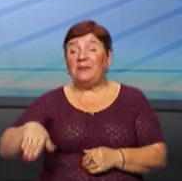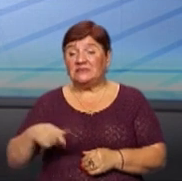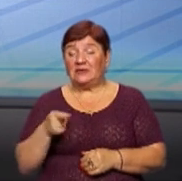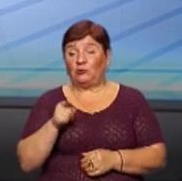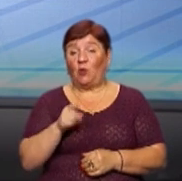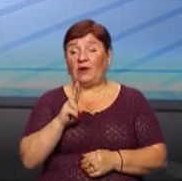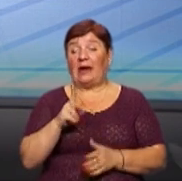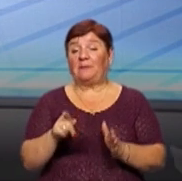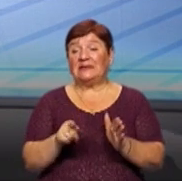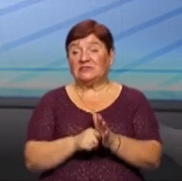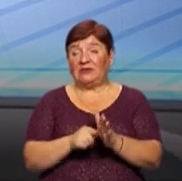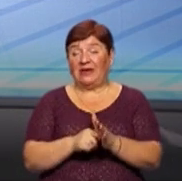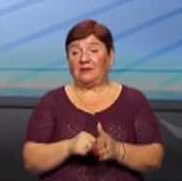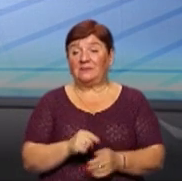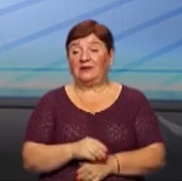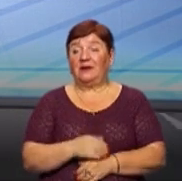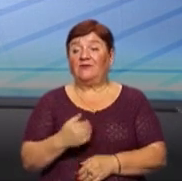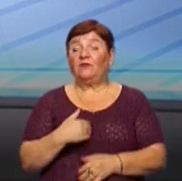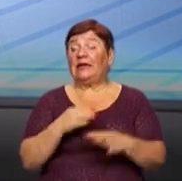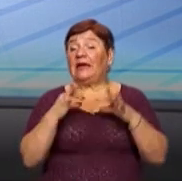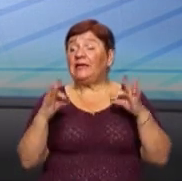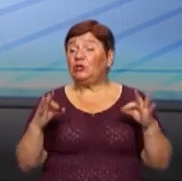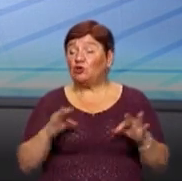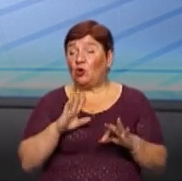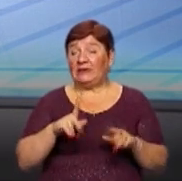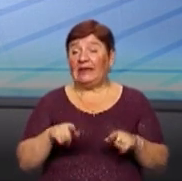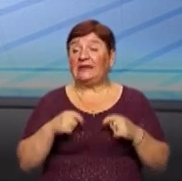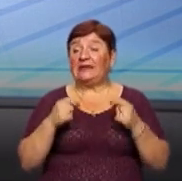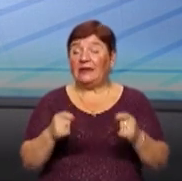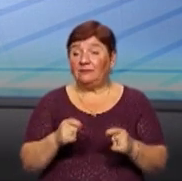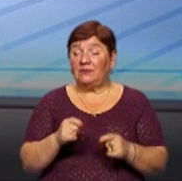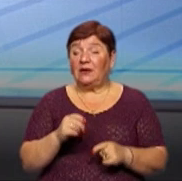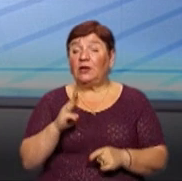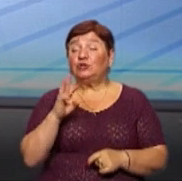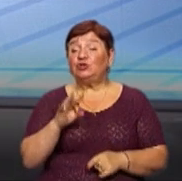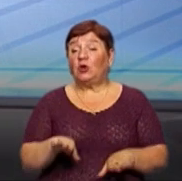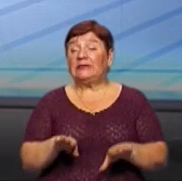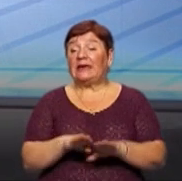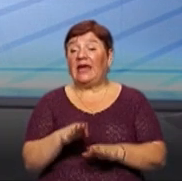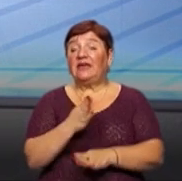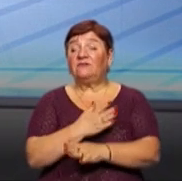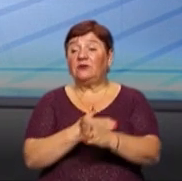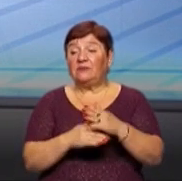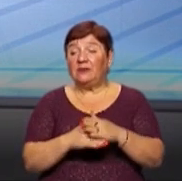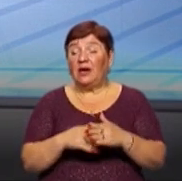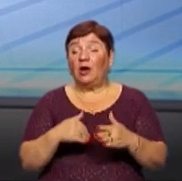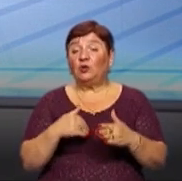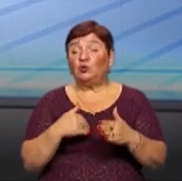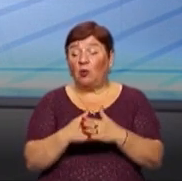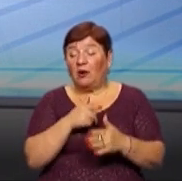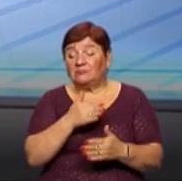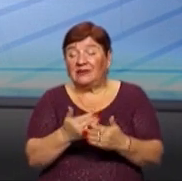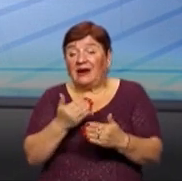того, як став пенсіонером. Став пенсіонером. Вона так. Нічого не дає йому. Я ще раз повторюся, що таке інвалідність? Це тільки достроковий вихід на